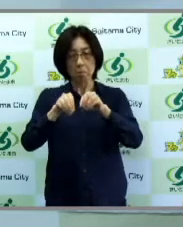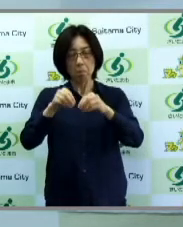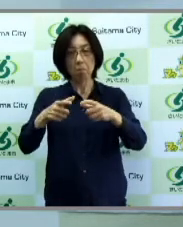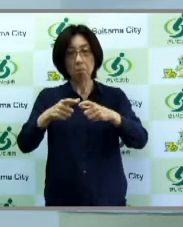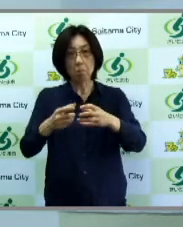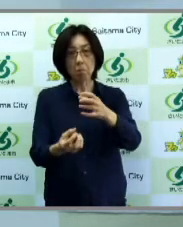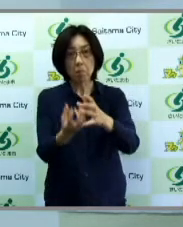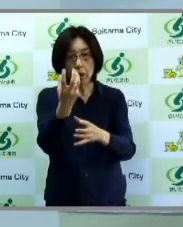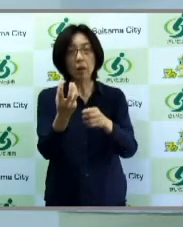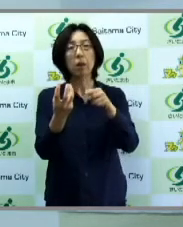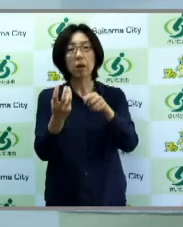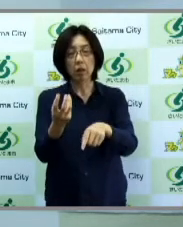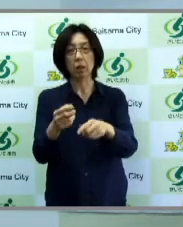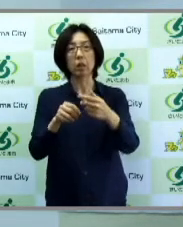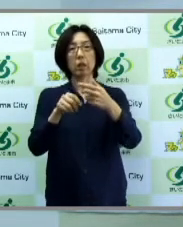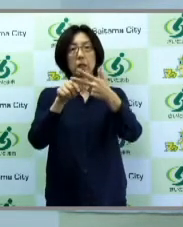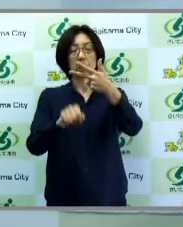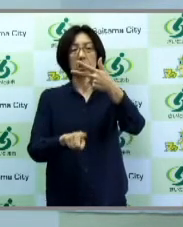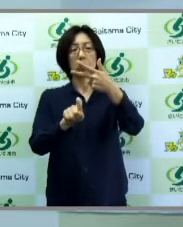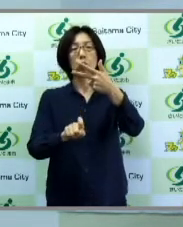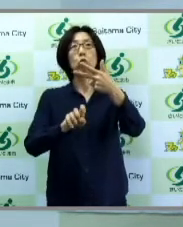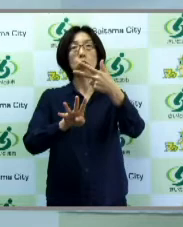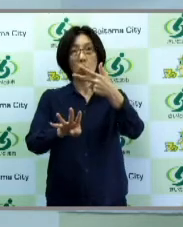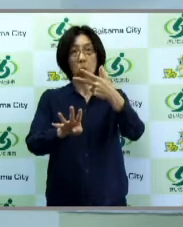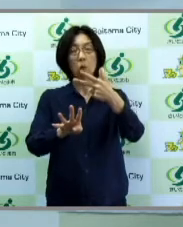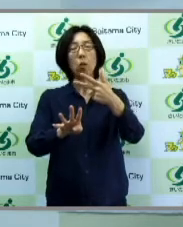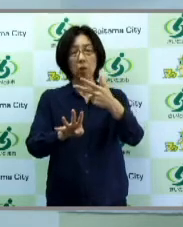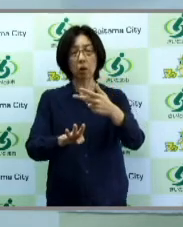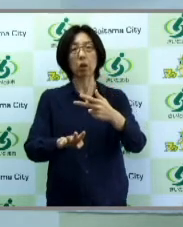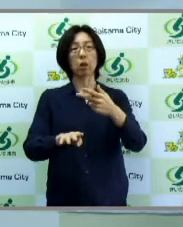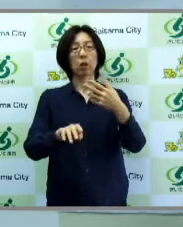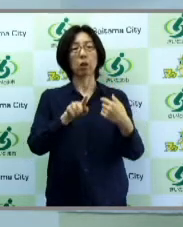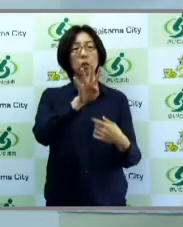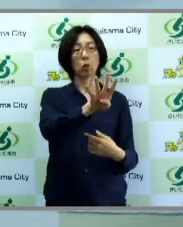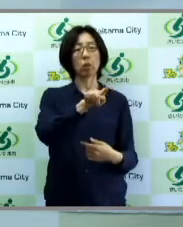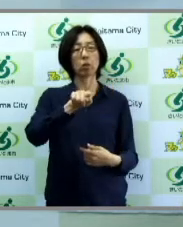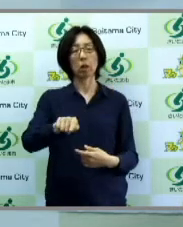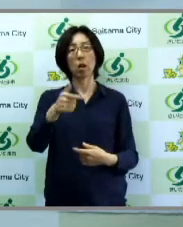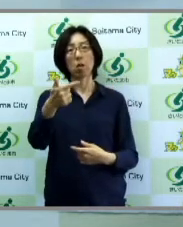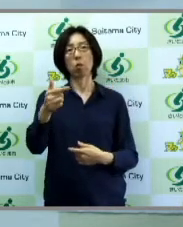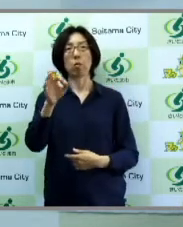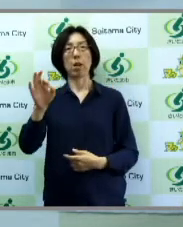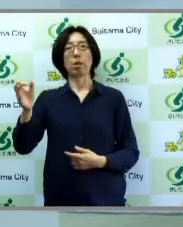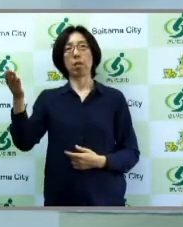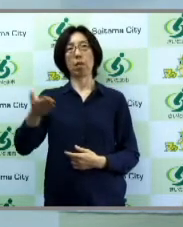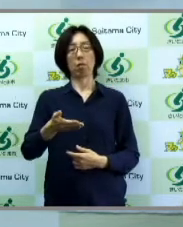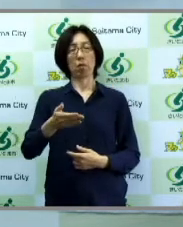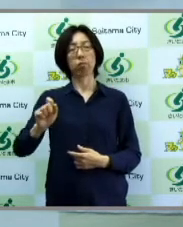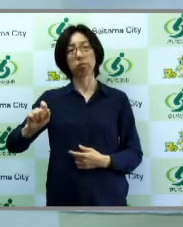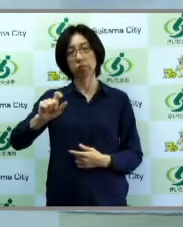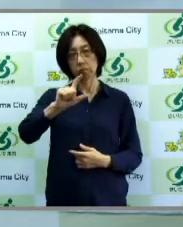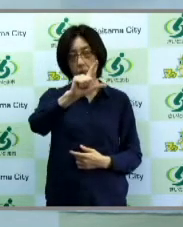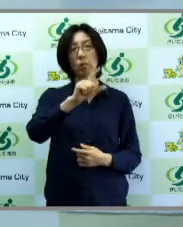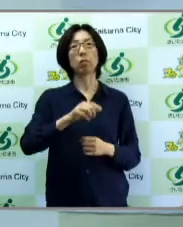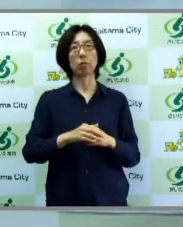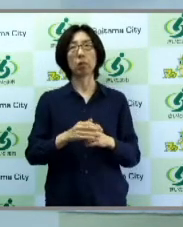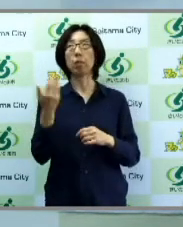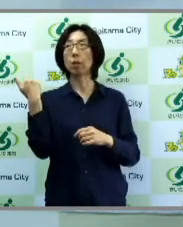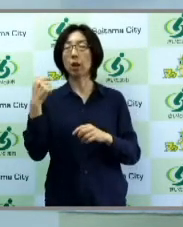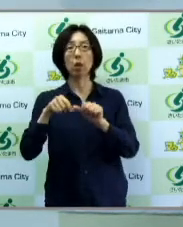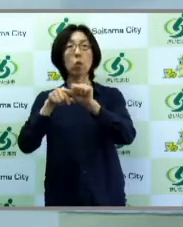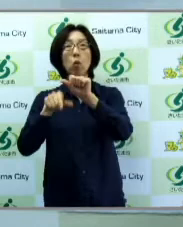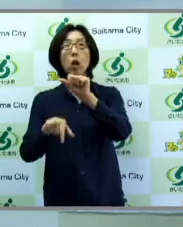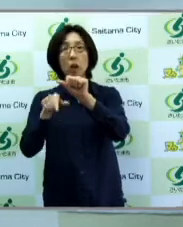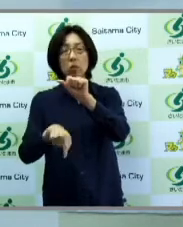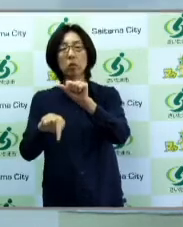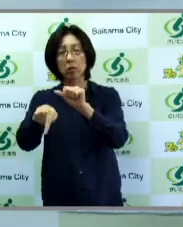点で 4.6% となっております。7月に入り陽性率が一時 5% 台まで上